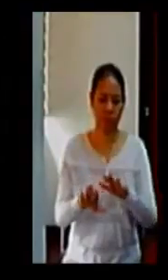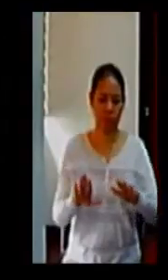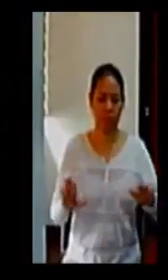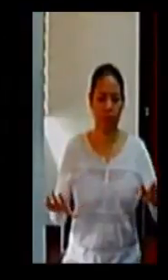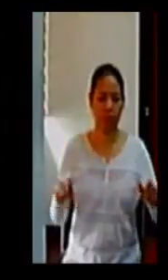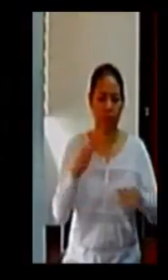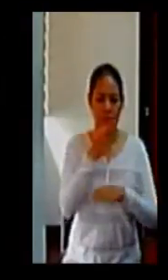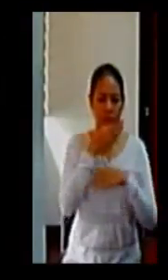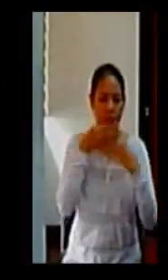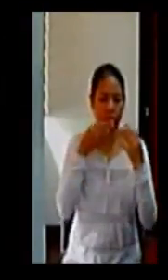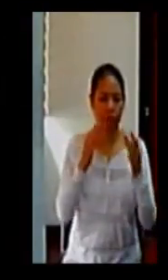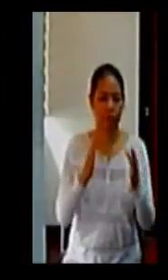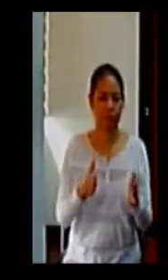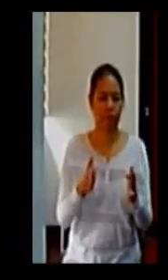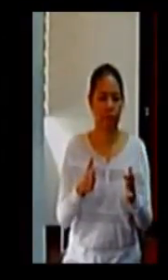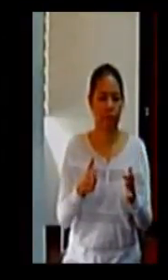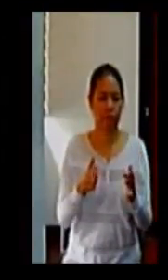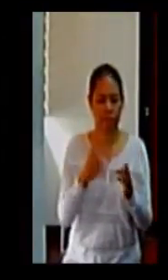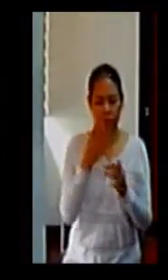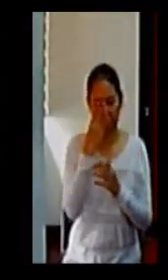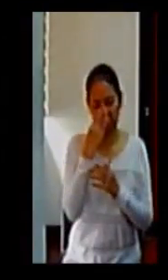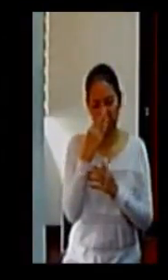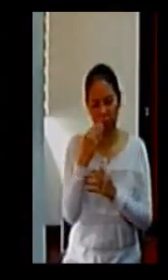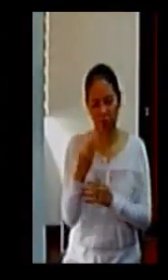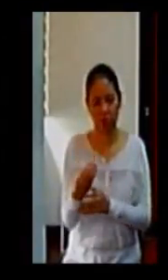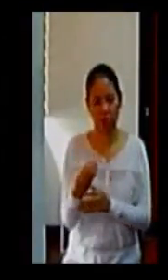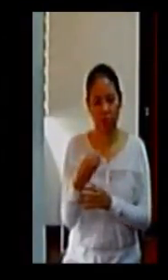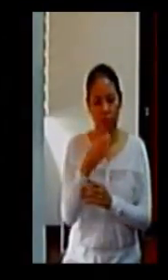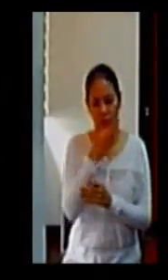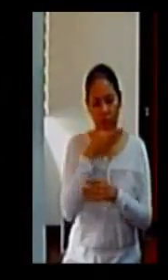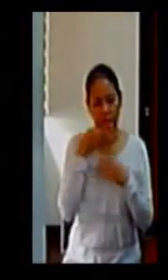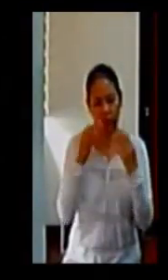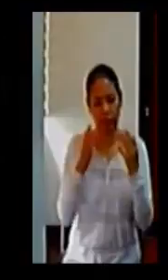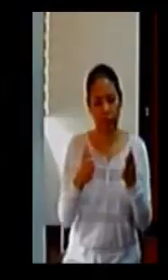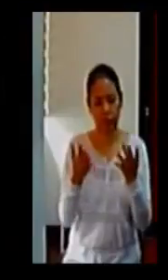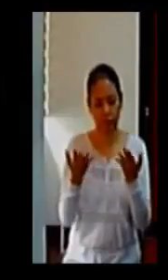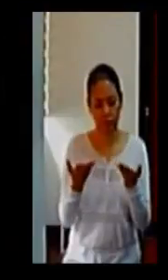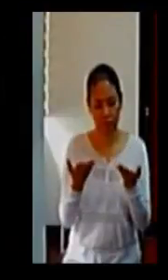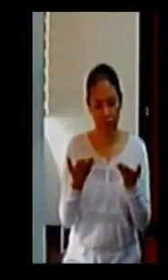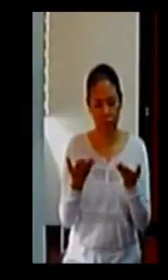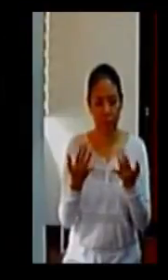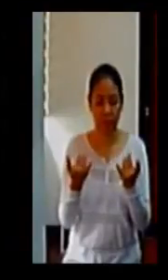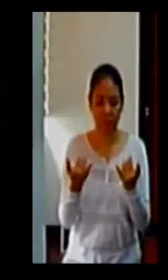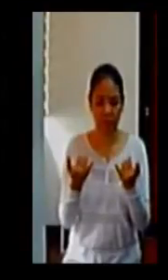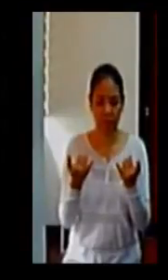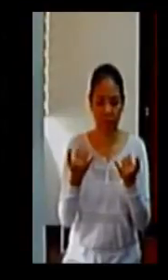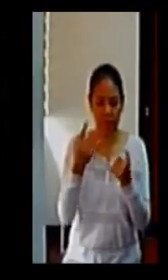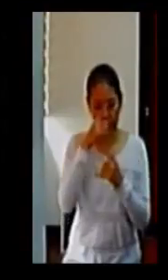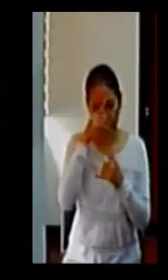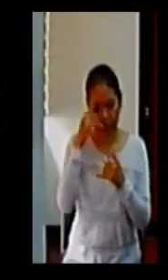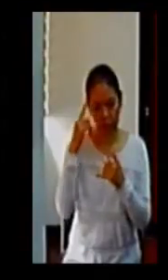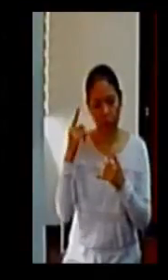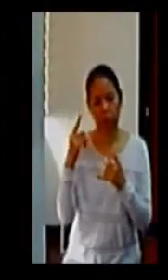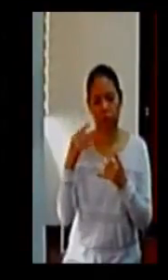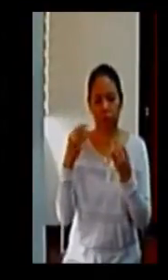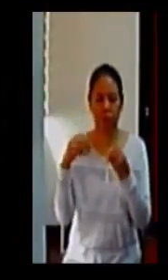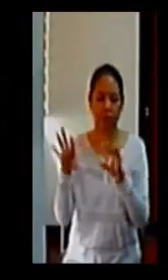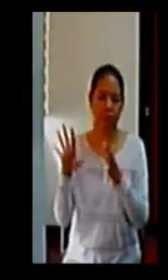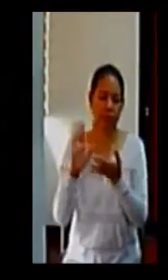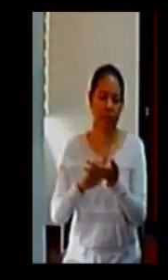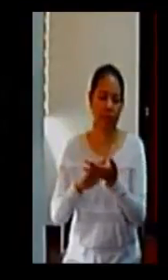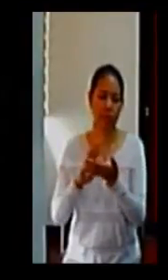magsasaka, kumunti na rin ang magsasaka sa amin ngayon. Kasi yung mga nakapag-aral na ngayon, sinasabi nila